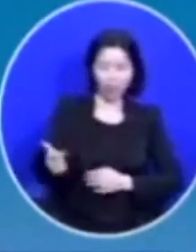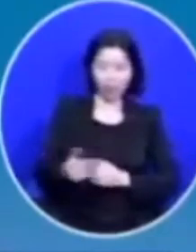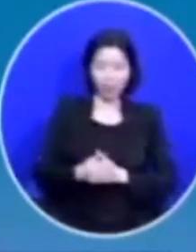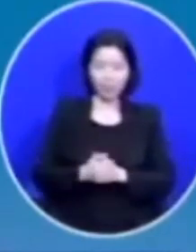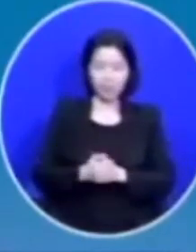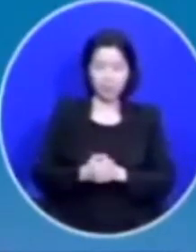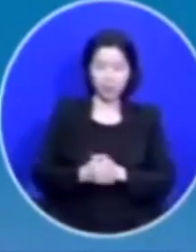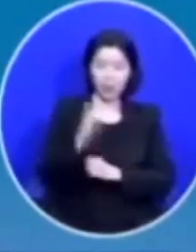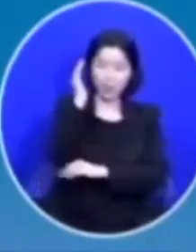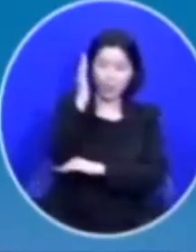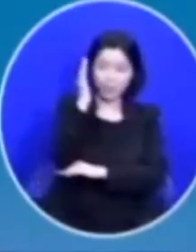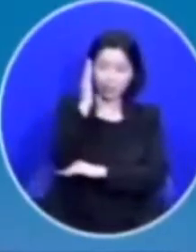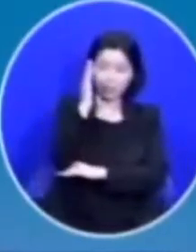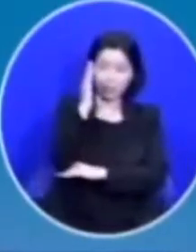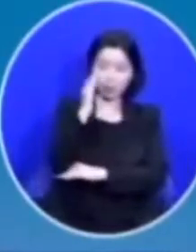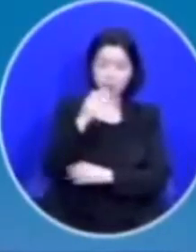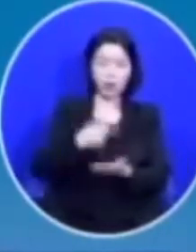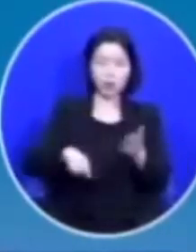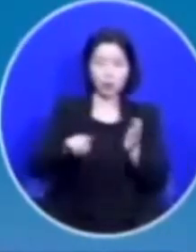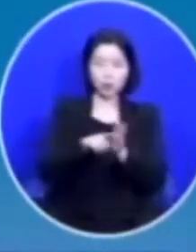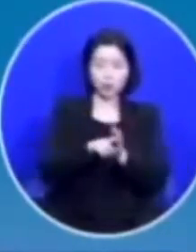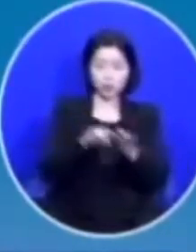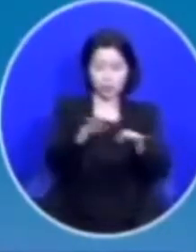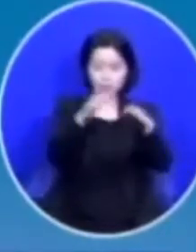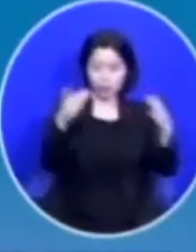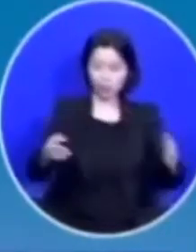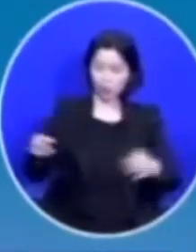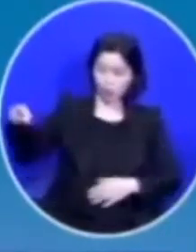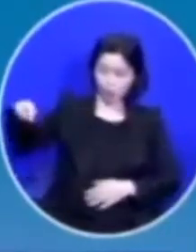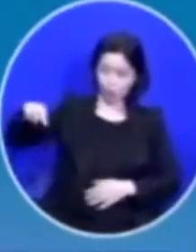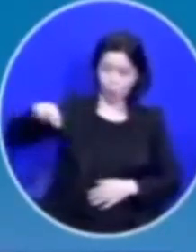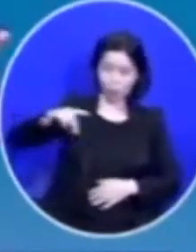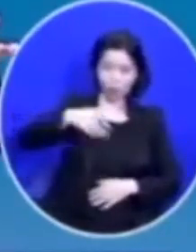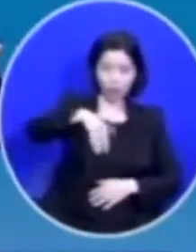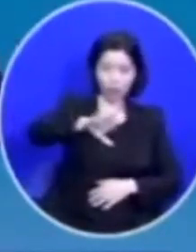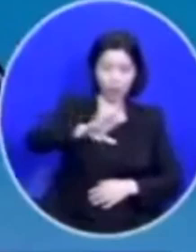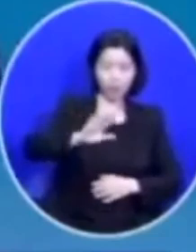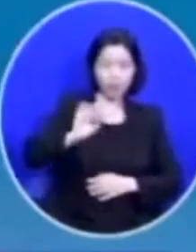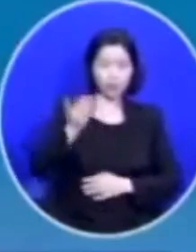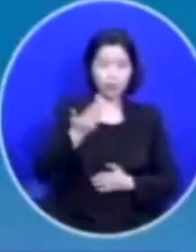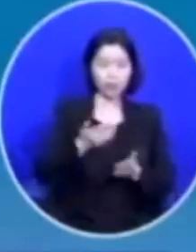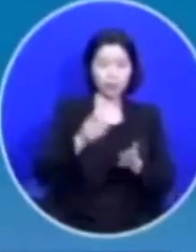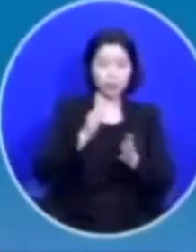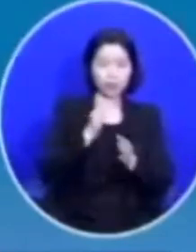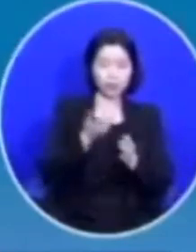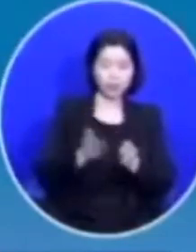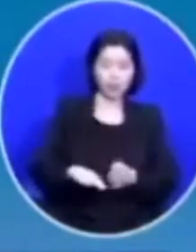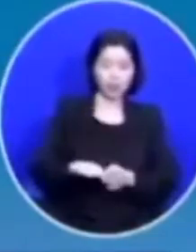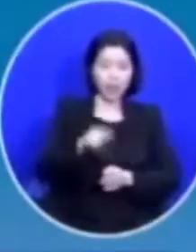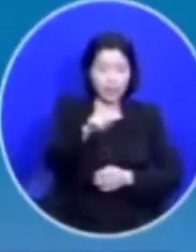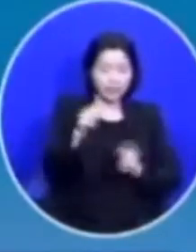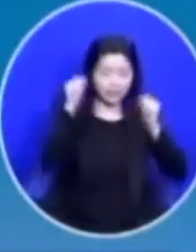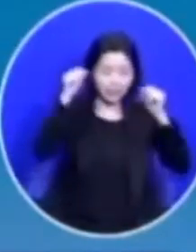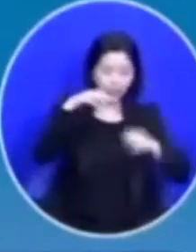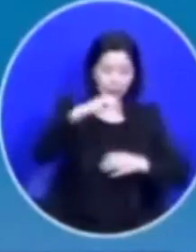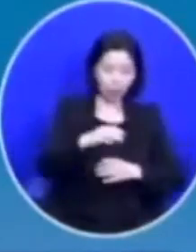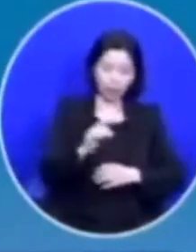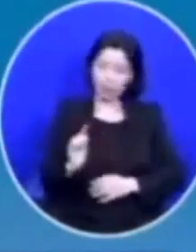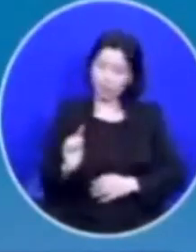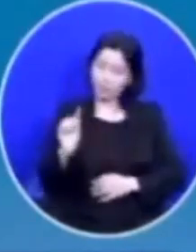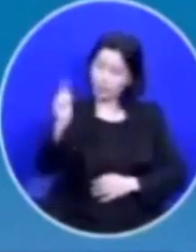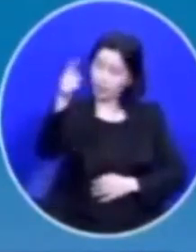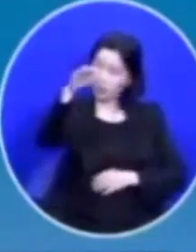설교를 하기 위해서 그 설교 단에 올라 가야 되는데 그 체육관 가장 높은 곳에 거기에